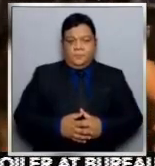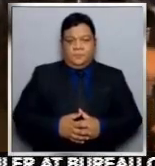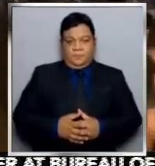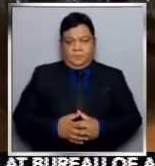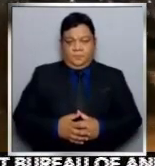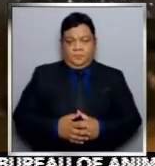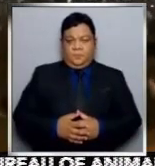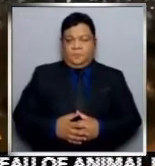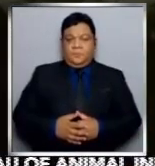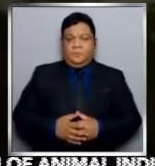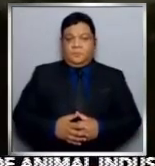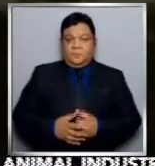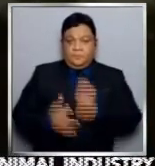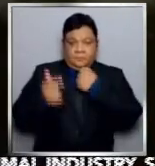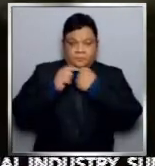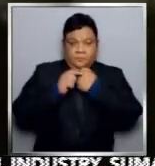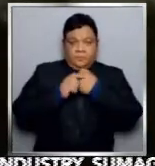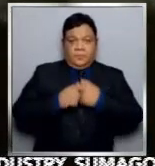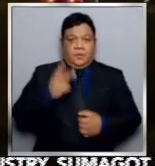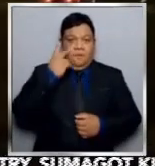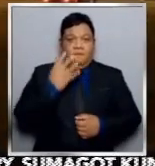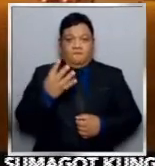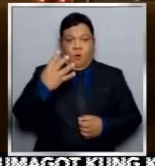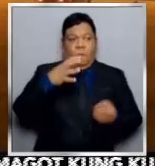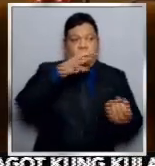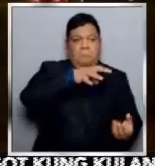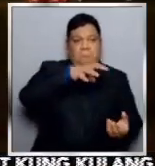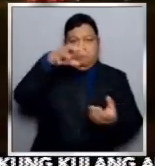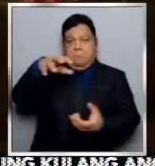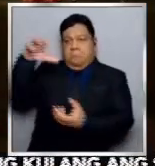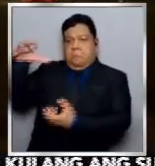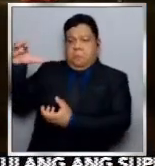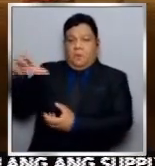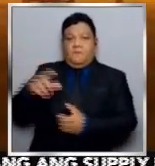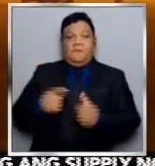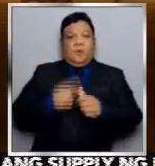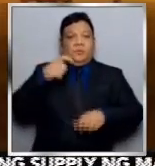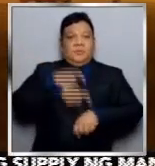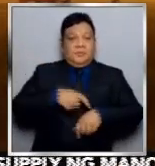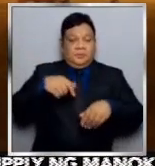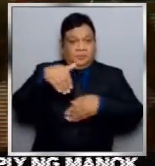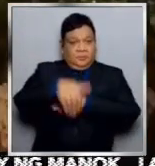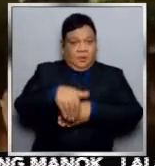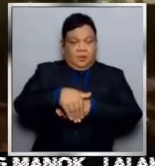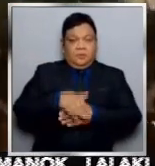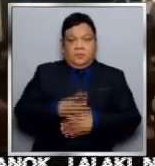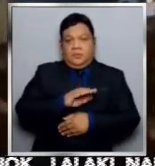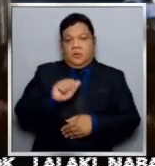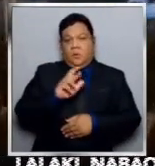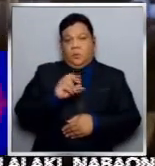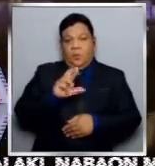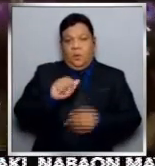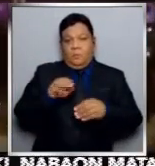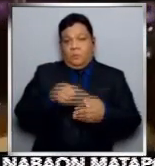Bida ang night glow ng apat na higanteng lobo sa unang gabi ng Aurora 2022 Music Festival at Hot Air Balloon Display sa Global